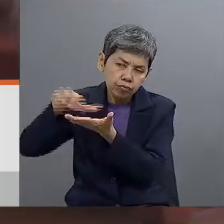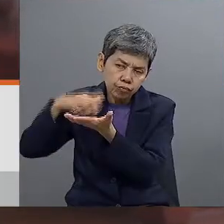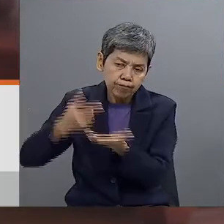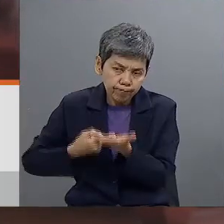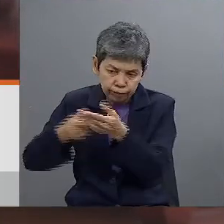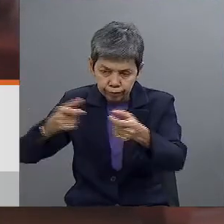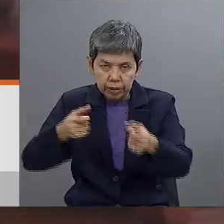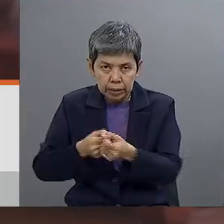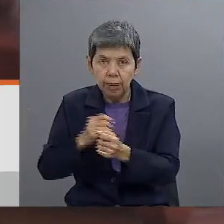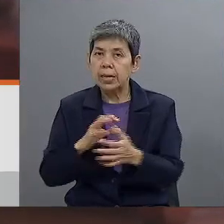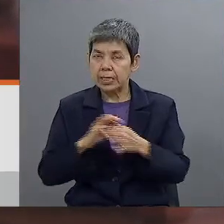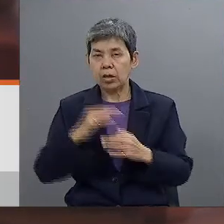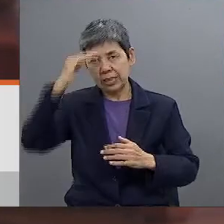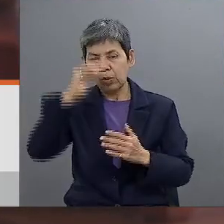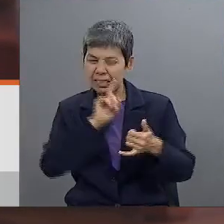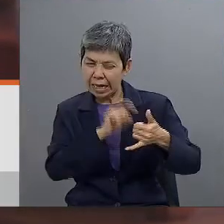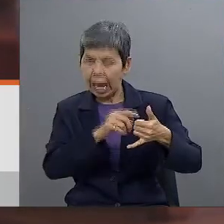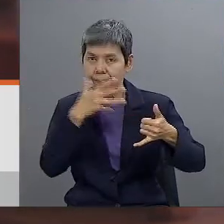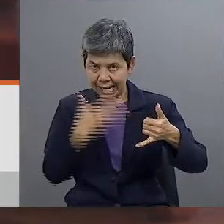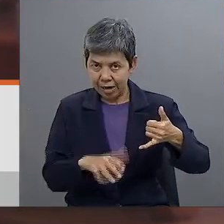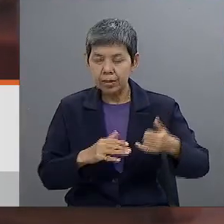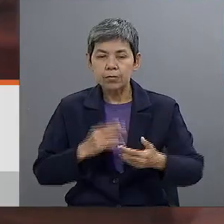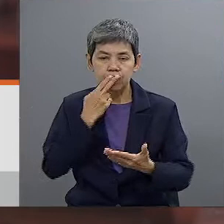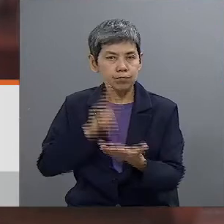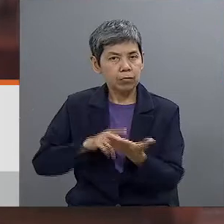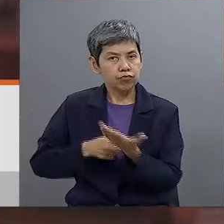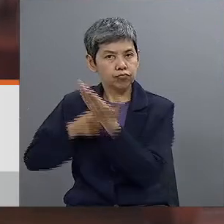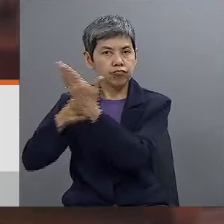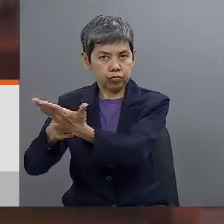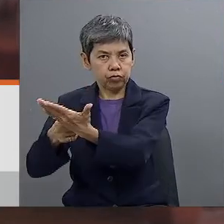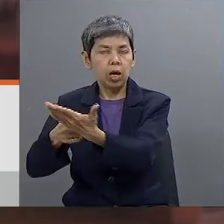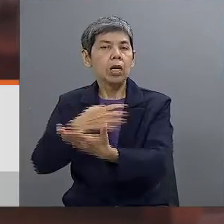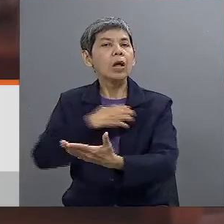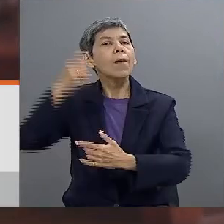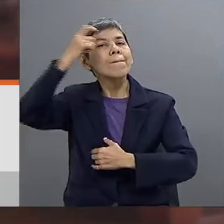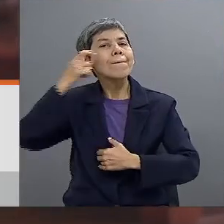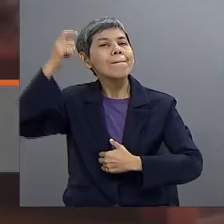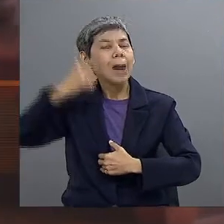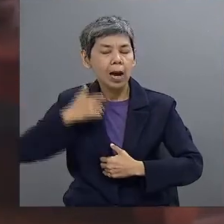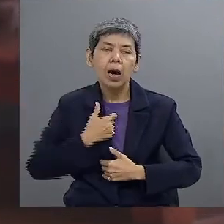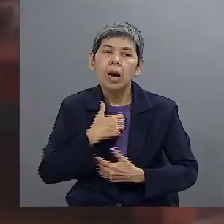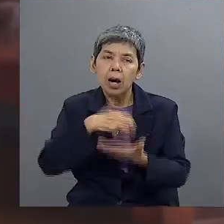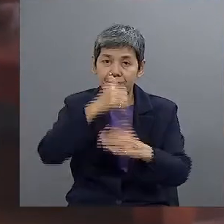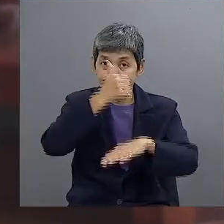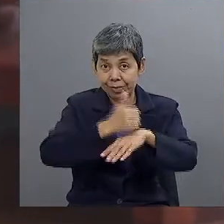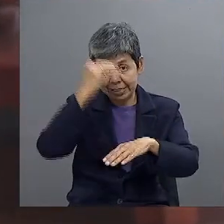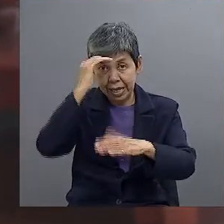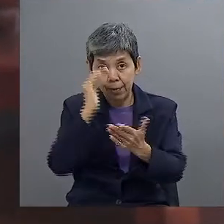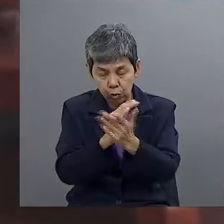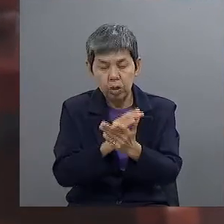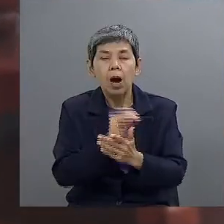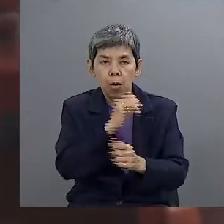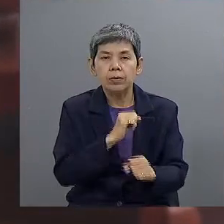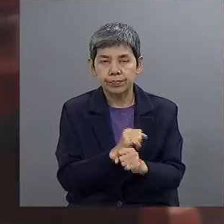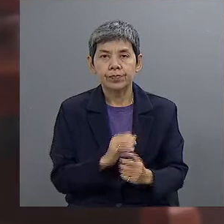างหนังสืออยู่แล้วนะครับแล้วก็ผมก็ได้สั่งการเพิ่มเติมให้ท่านผู้กับเองก็ประมวลถึงกองการต่างประเทศของเราด้วย